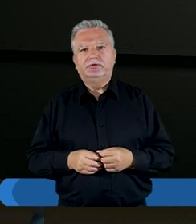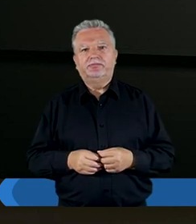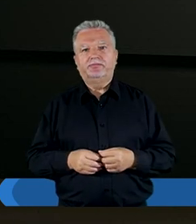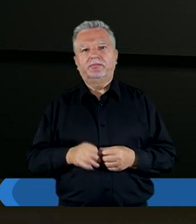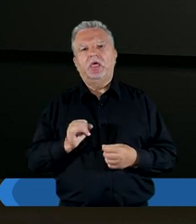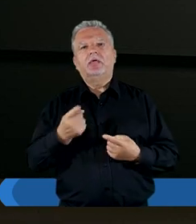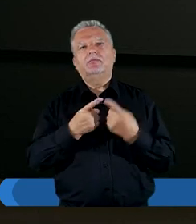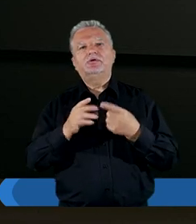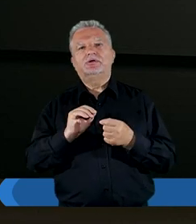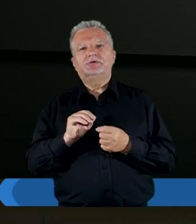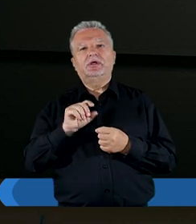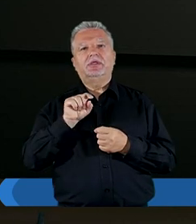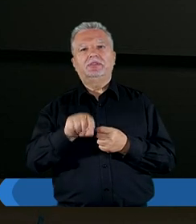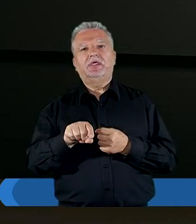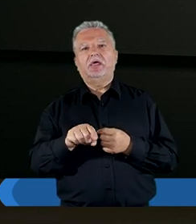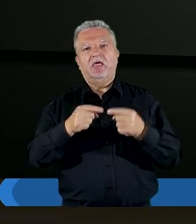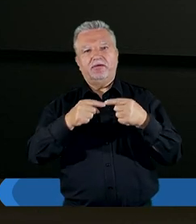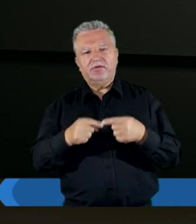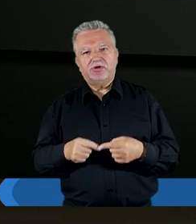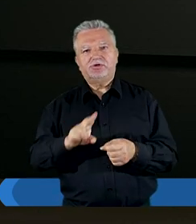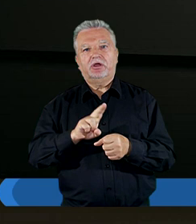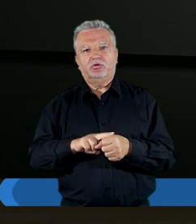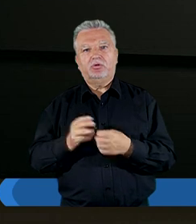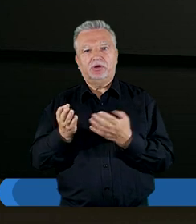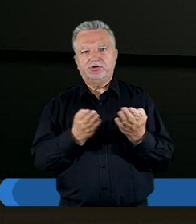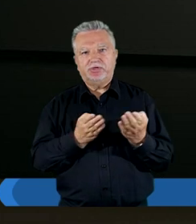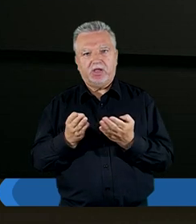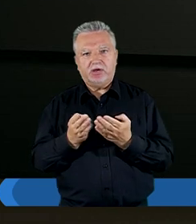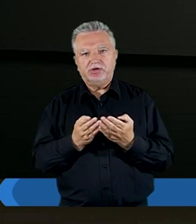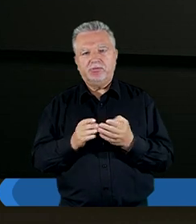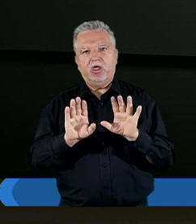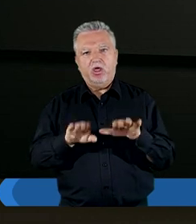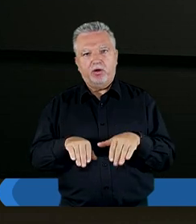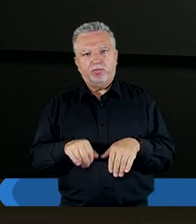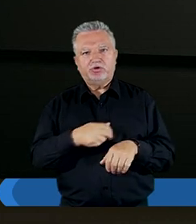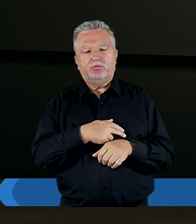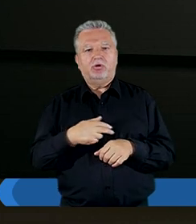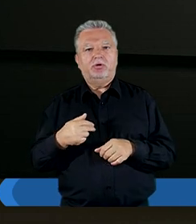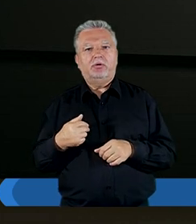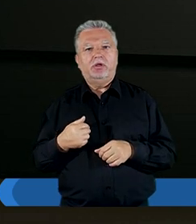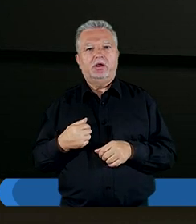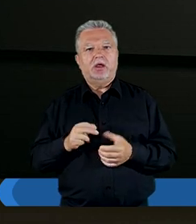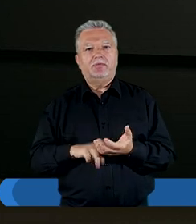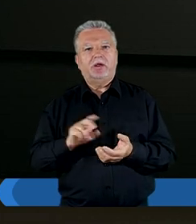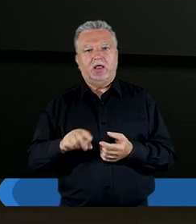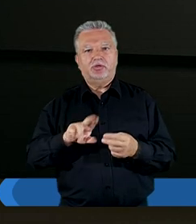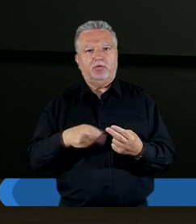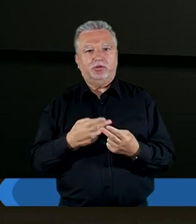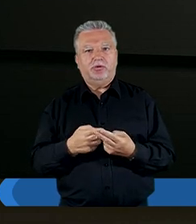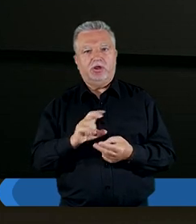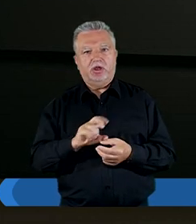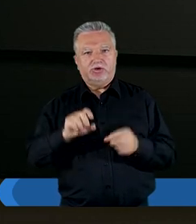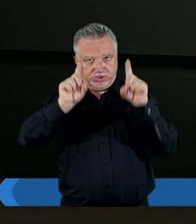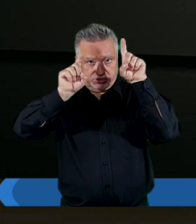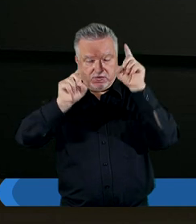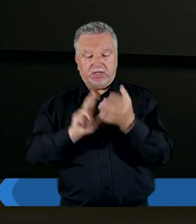I myślę, że te wersety, które czytaliśmy, na pewno pozwolą nam na tą odpowiedź, że